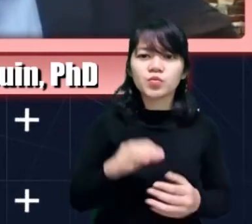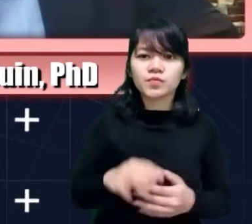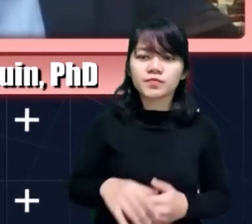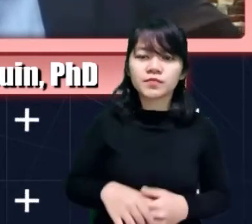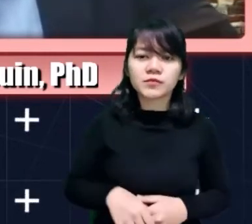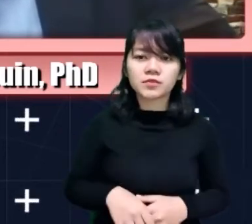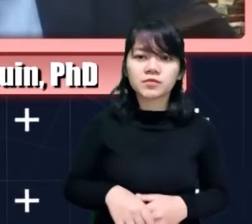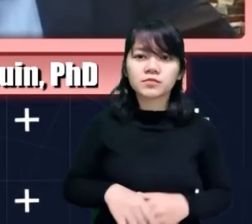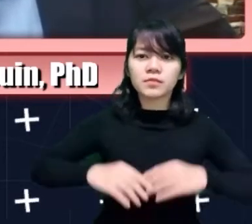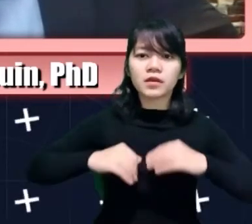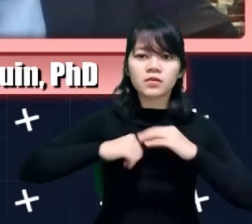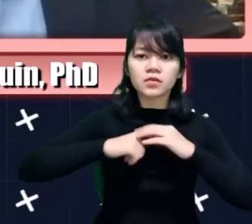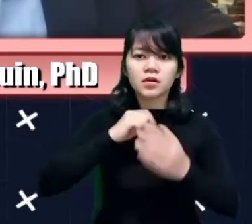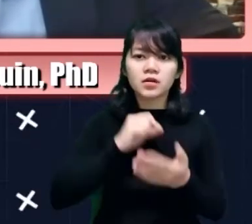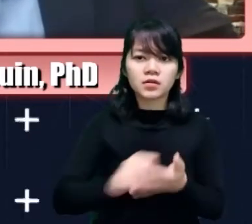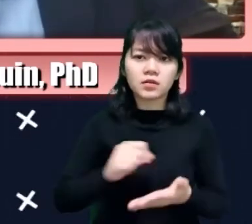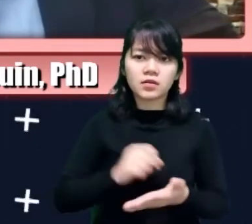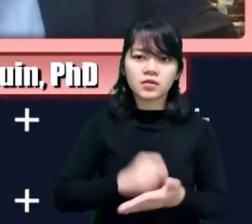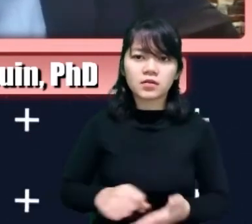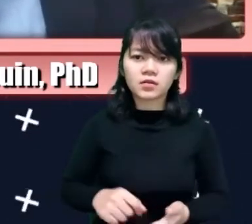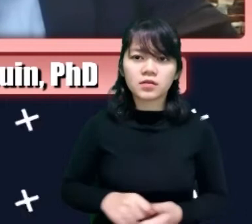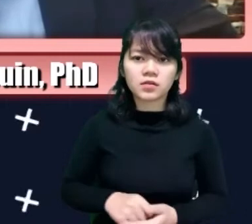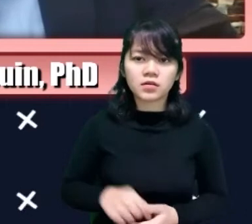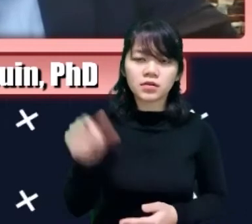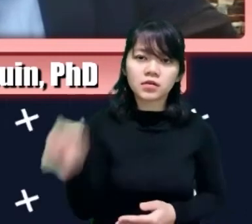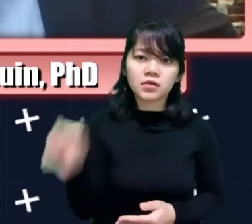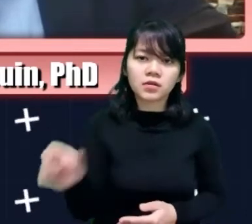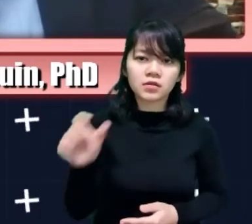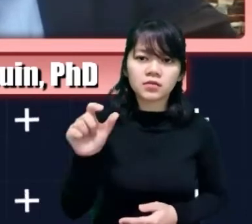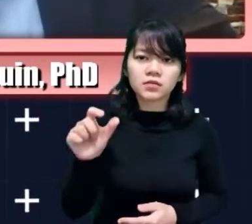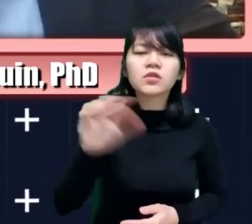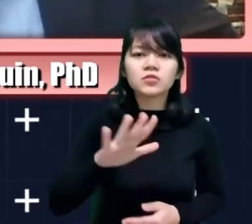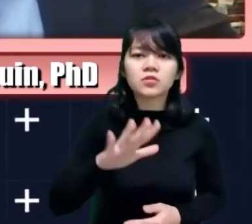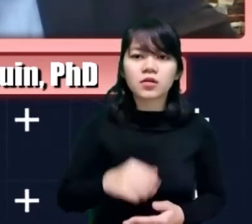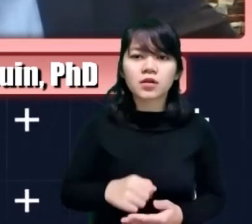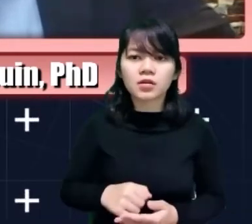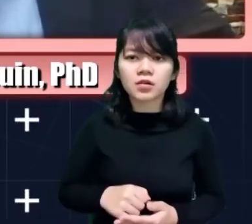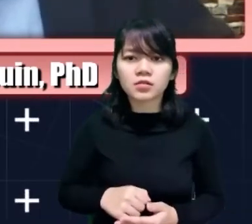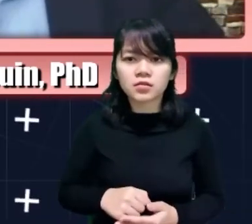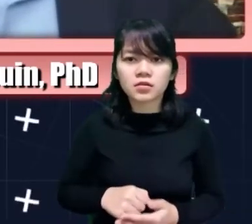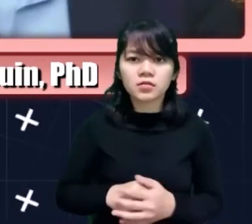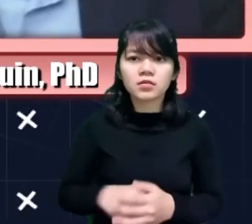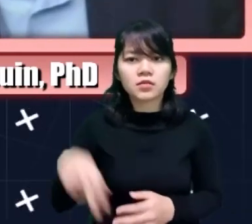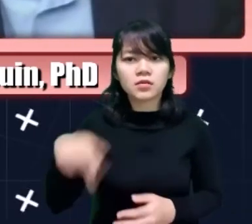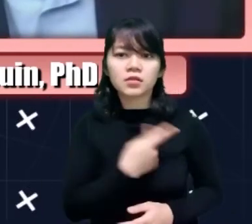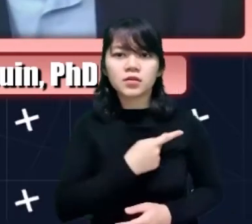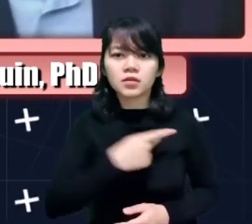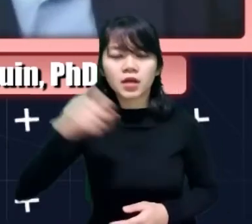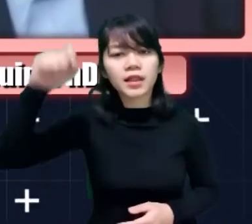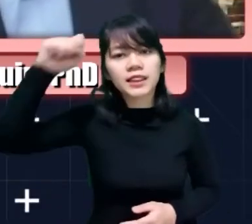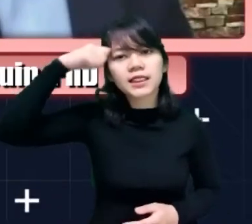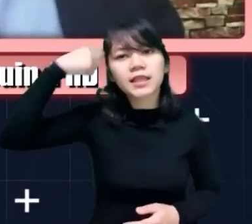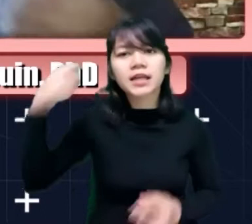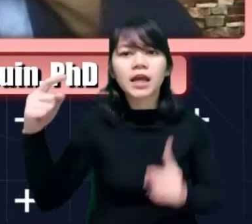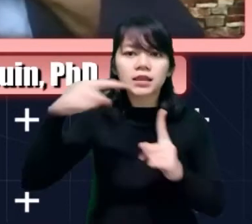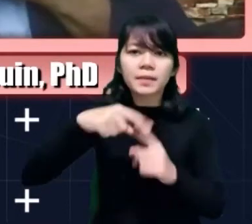daging. Ayat yang ke-5 supaya balance ya. Mereka katakan kita teringat kepada ikan. Waduh, mereka teringat kepada